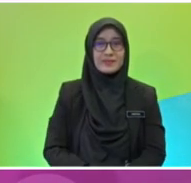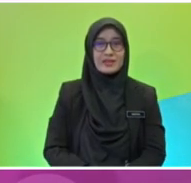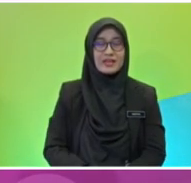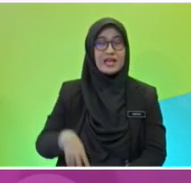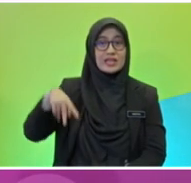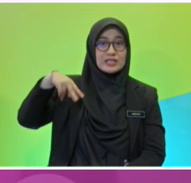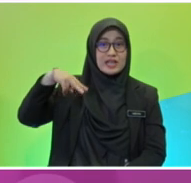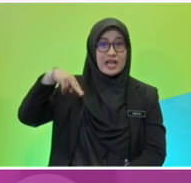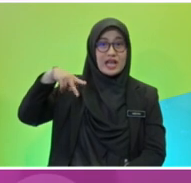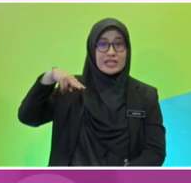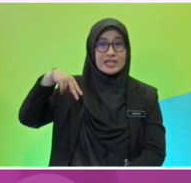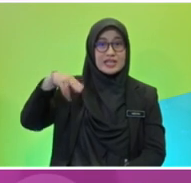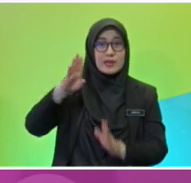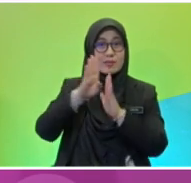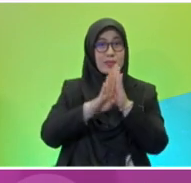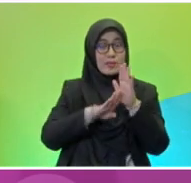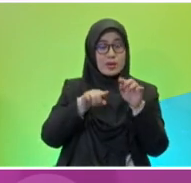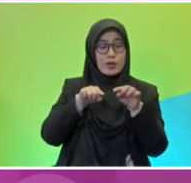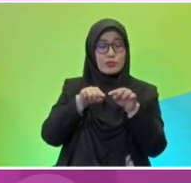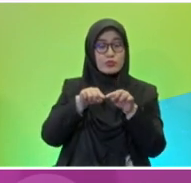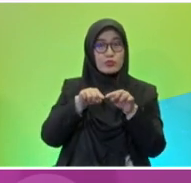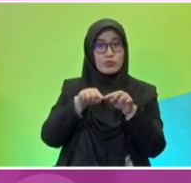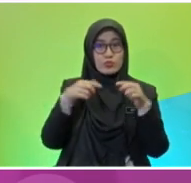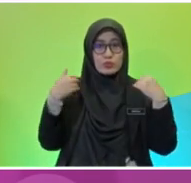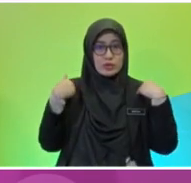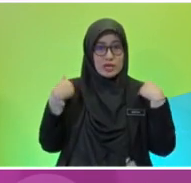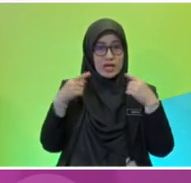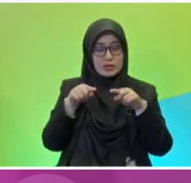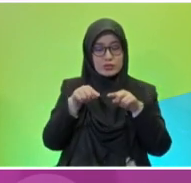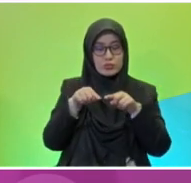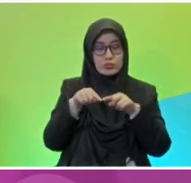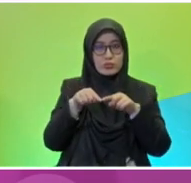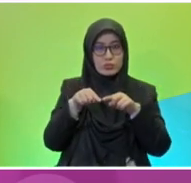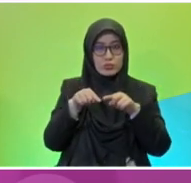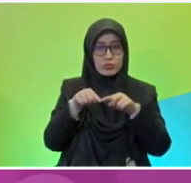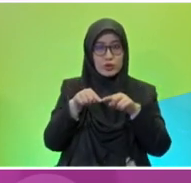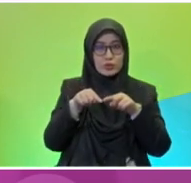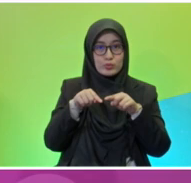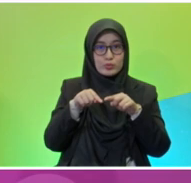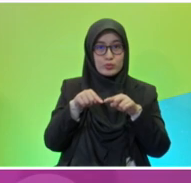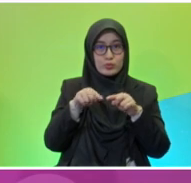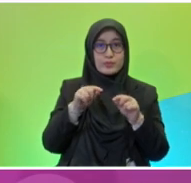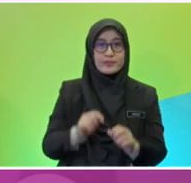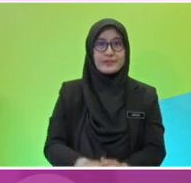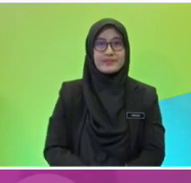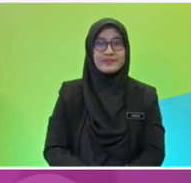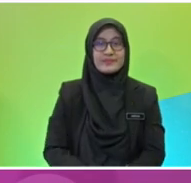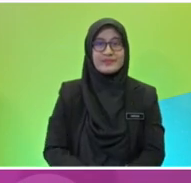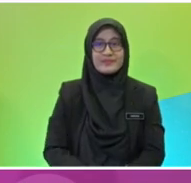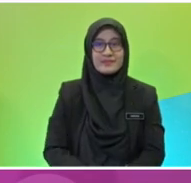Kaki berkuku. Oh, yalah cikgu. Kalau kita tengok kan ayam ni, dia kakinya? Dia ada